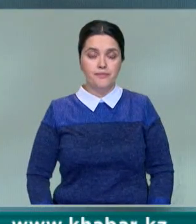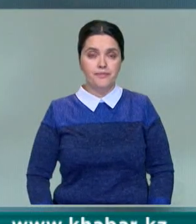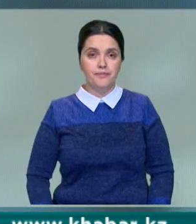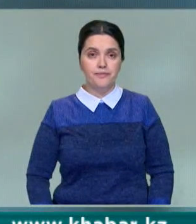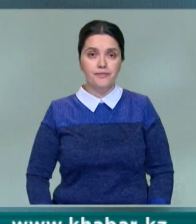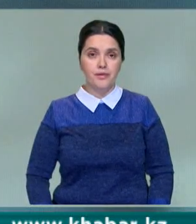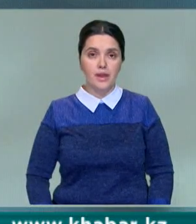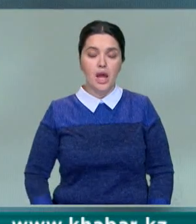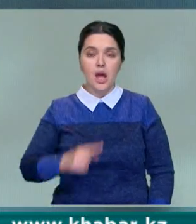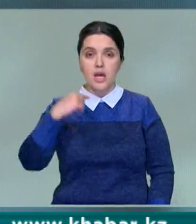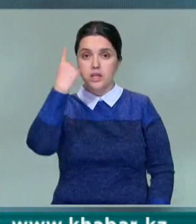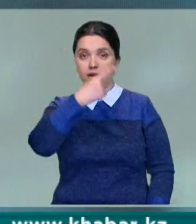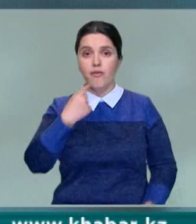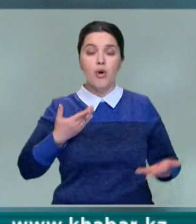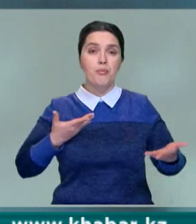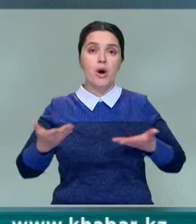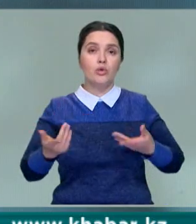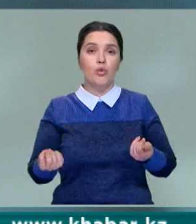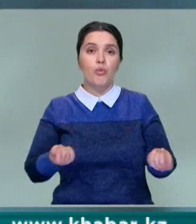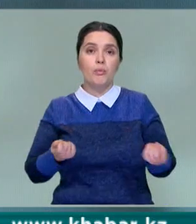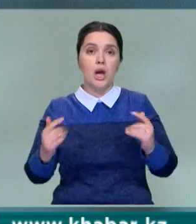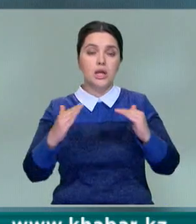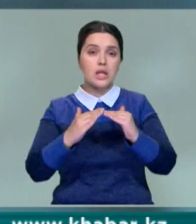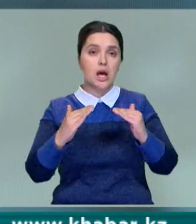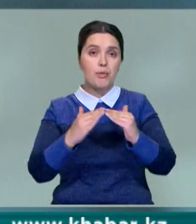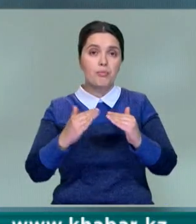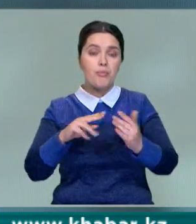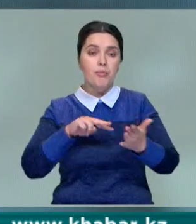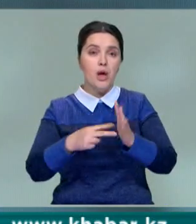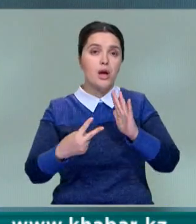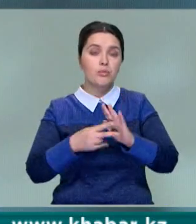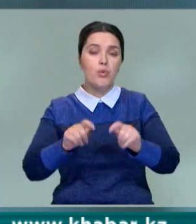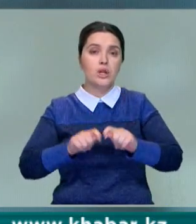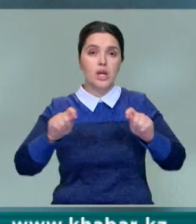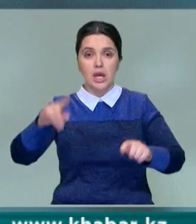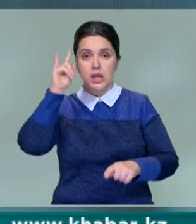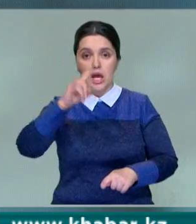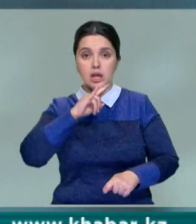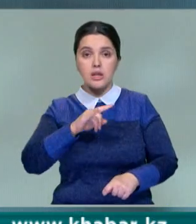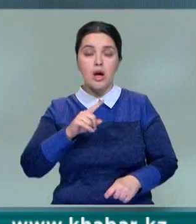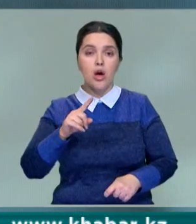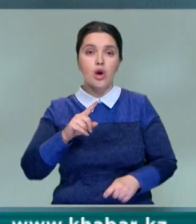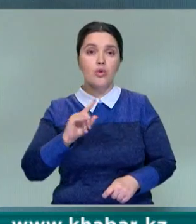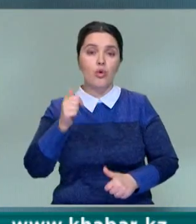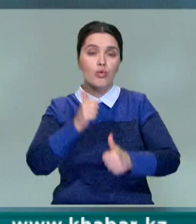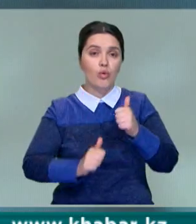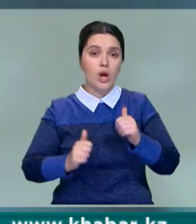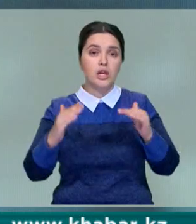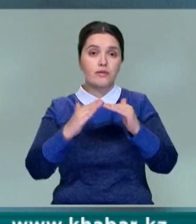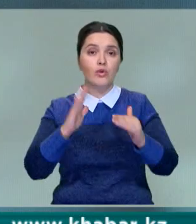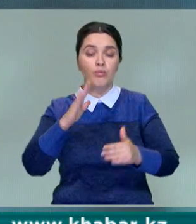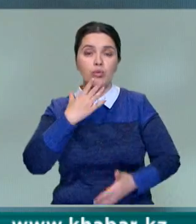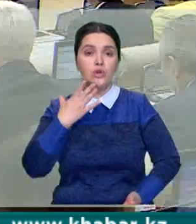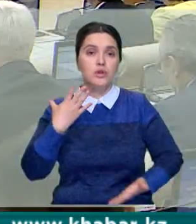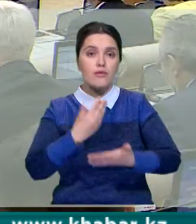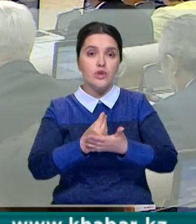темам. Индивидуальный подход к управлению домами и планируют ввести в Казахстане. Его суть заключается в том, что у каждого